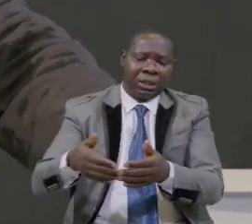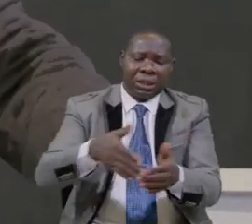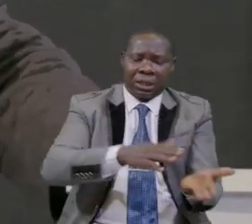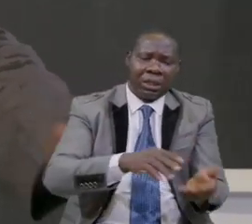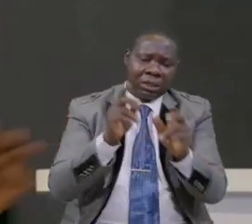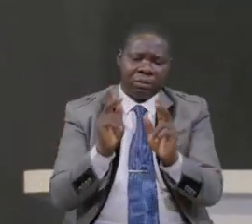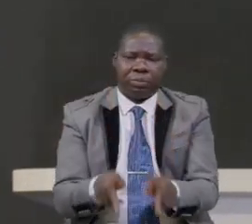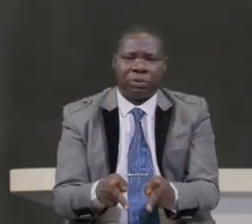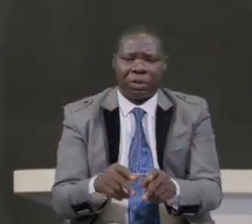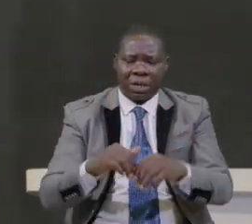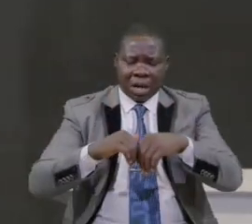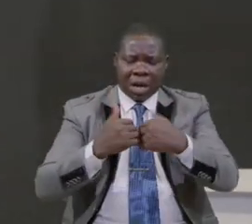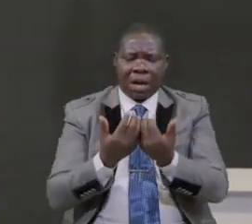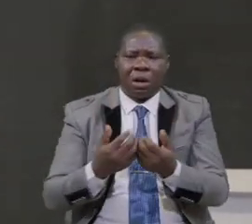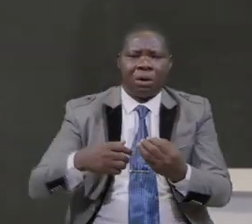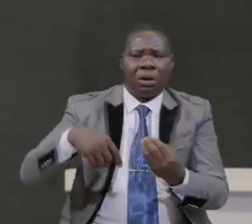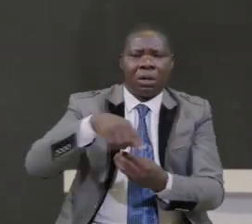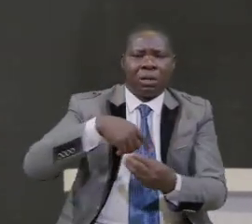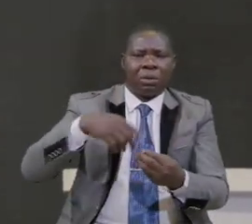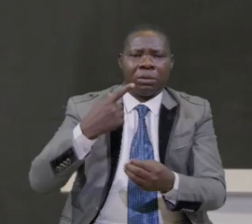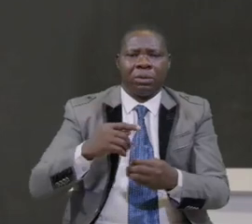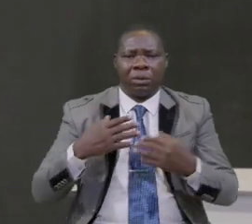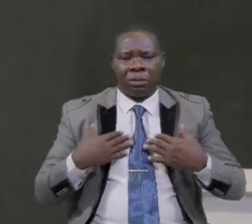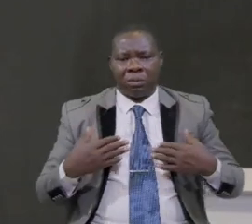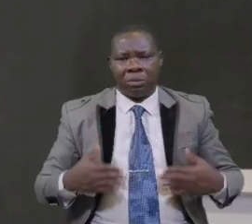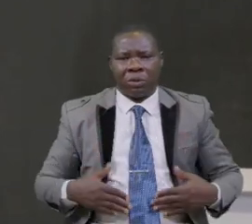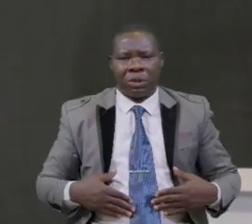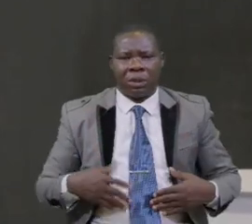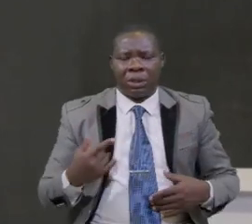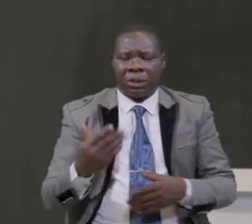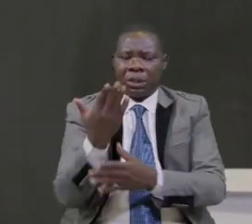mort et le corps, les mains